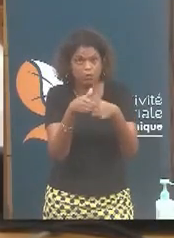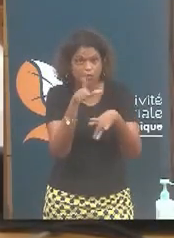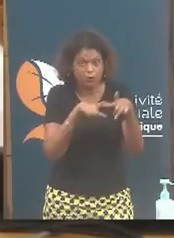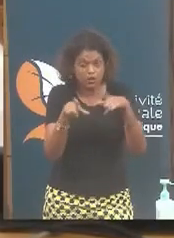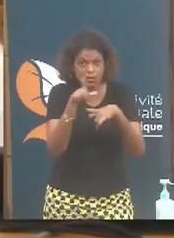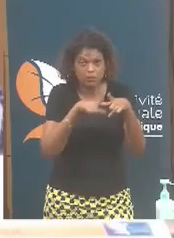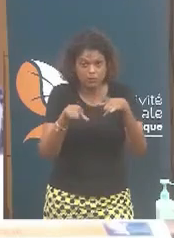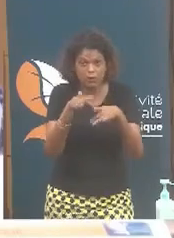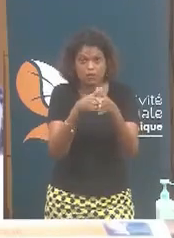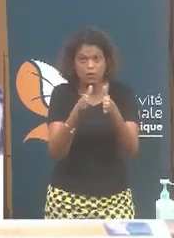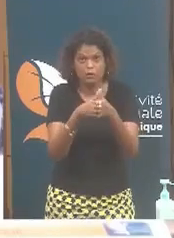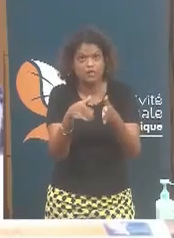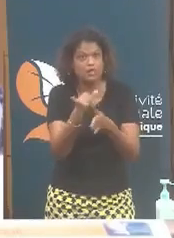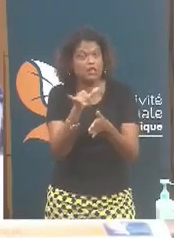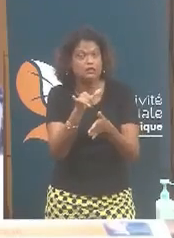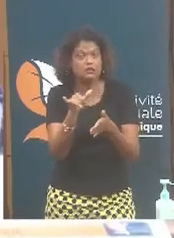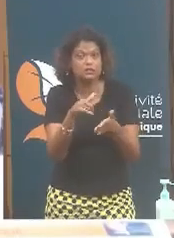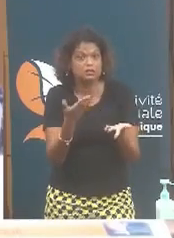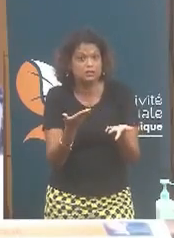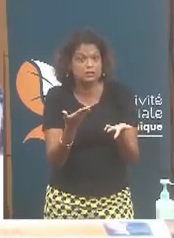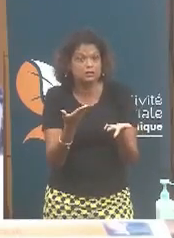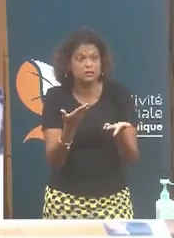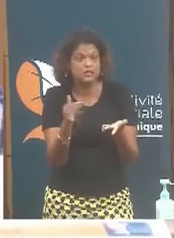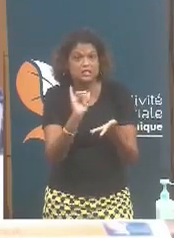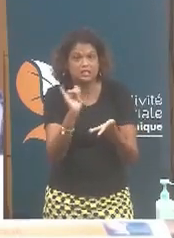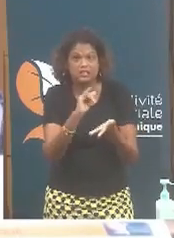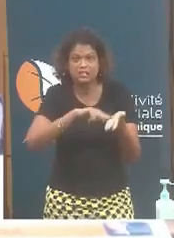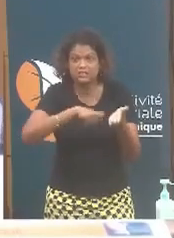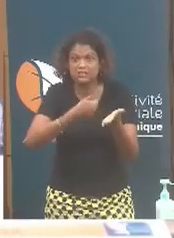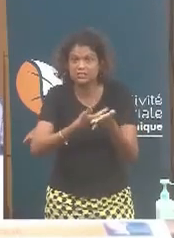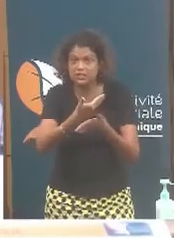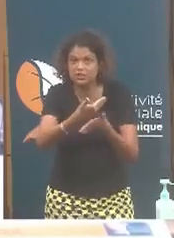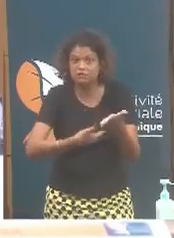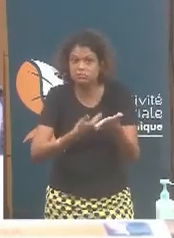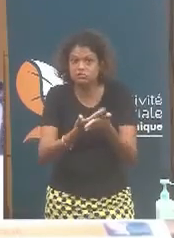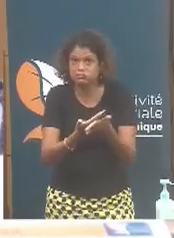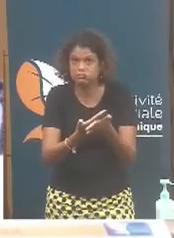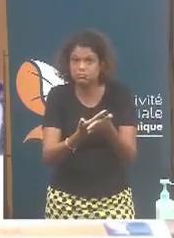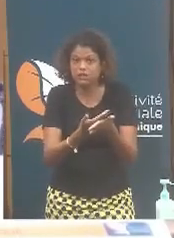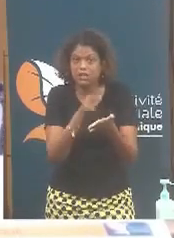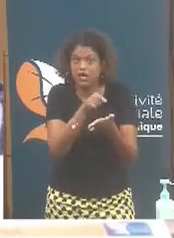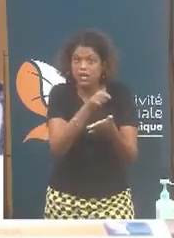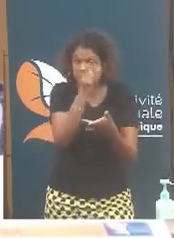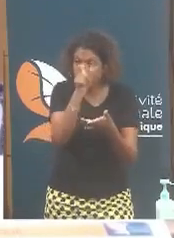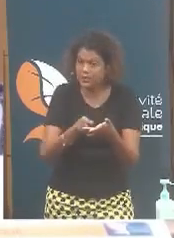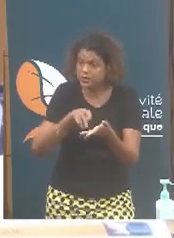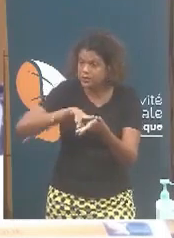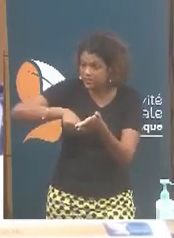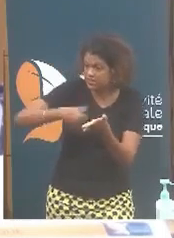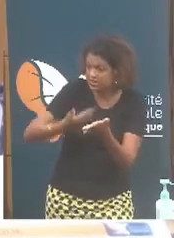demandait? Est-ce qu'il y a quelqu'un qui avait signé un contrat avec lui? A-t-il demandé à celui à qui il a signé le contrat?